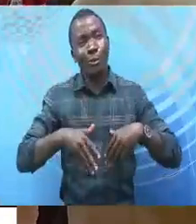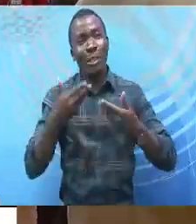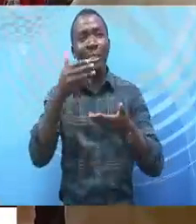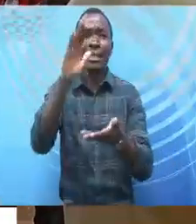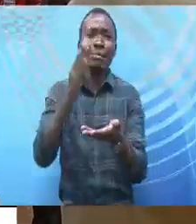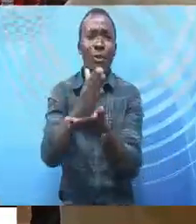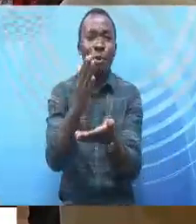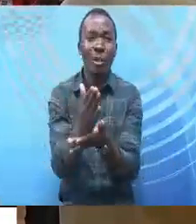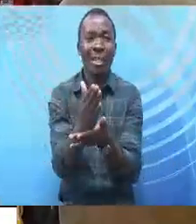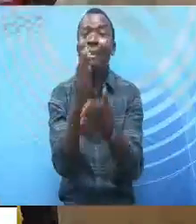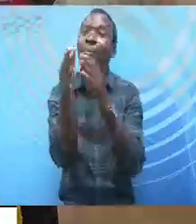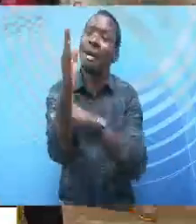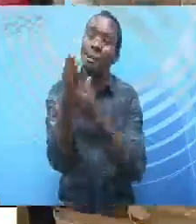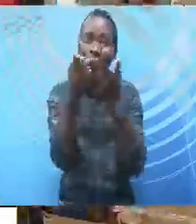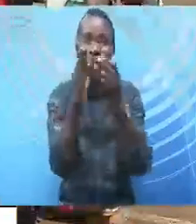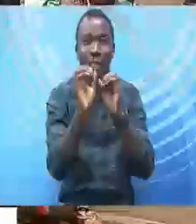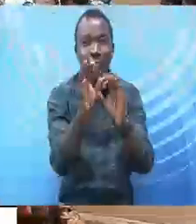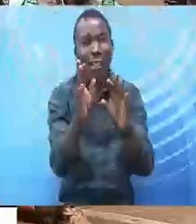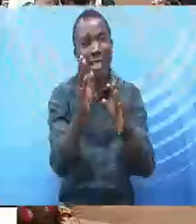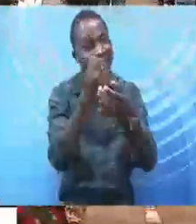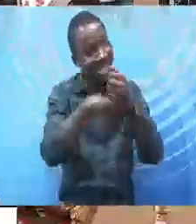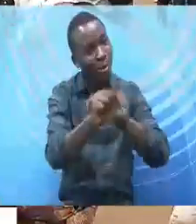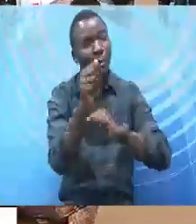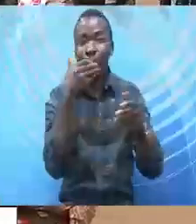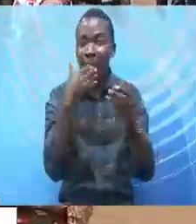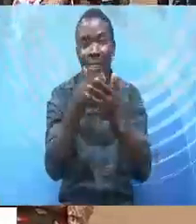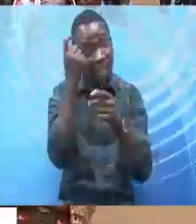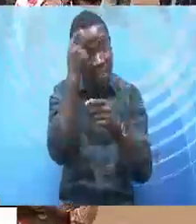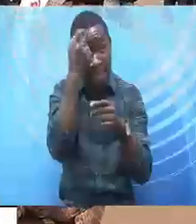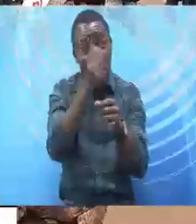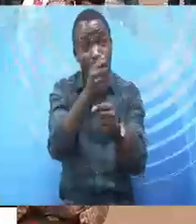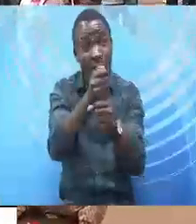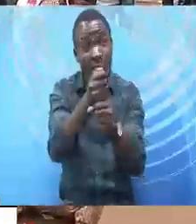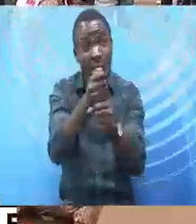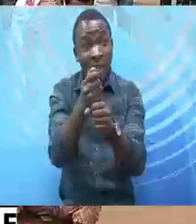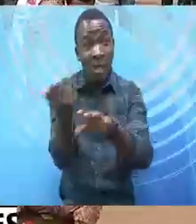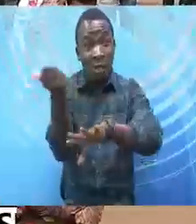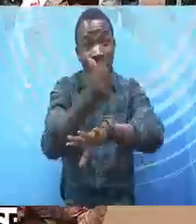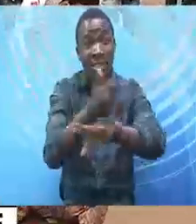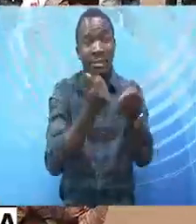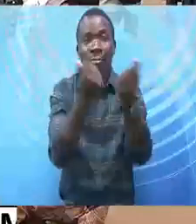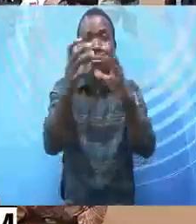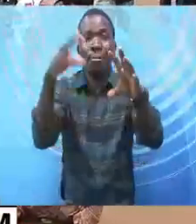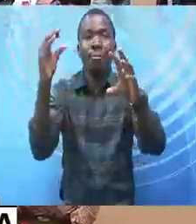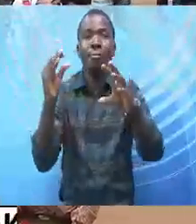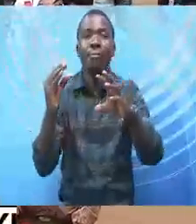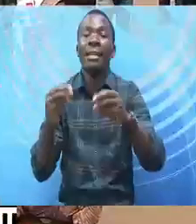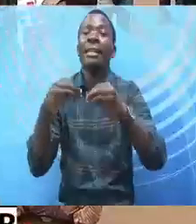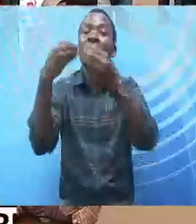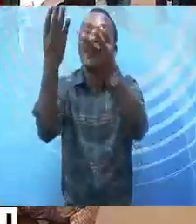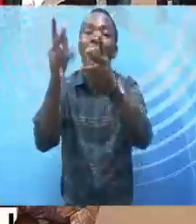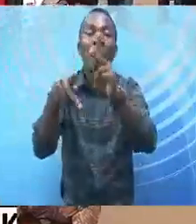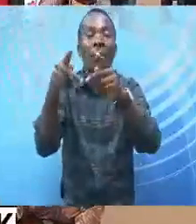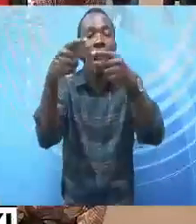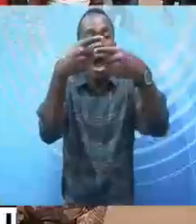kandi Imana ibahe umugisha. Igikorwa cyiza leta yakoze yo gushyiraho imodoka zitwara abantu mu ntara aho bagenda